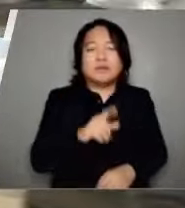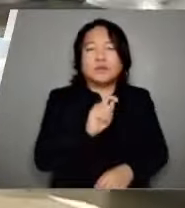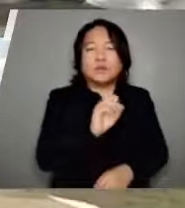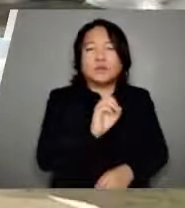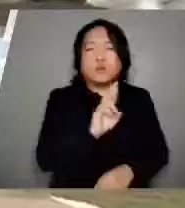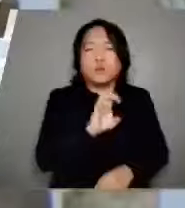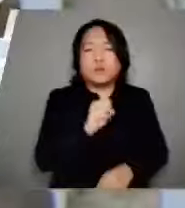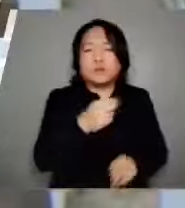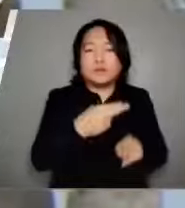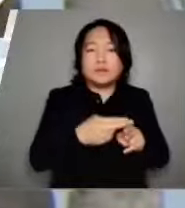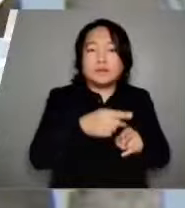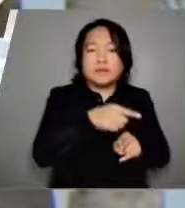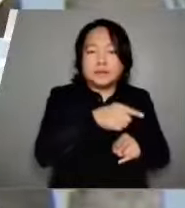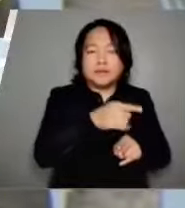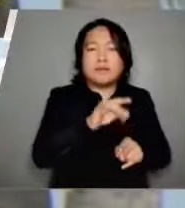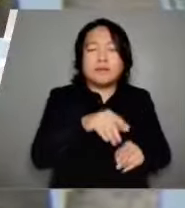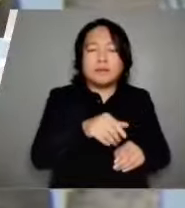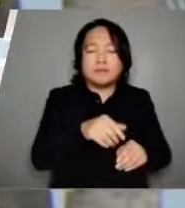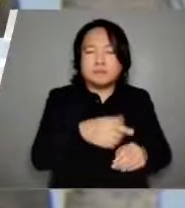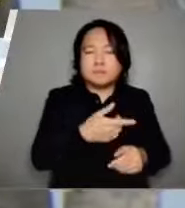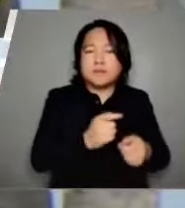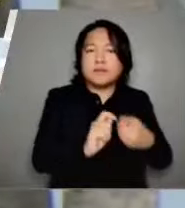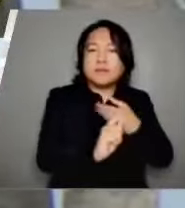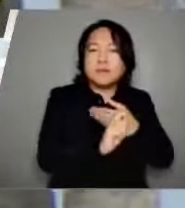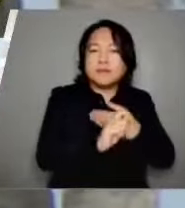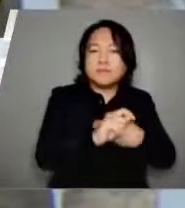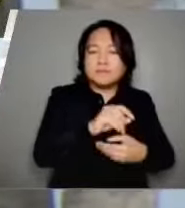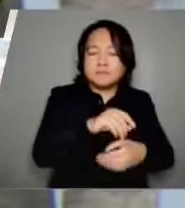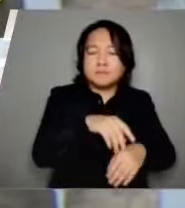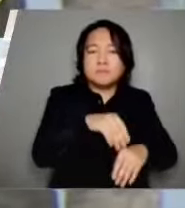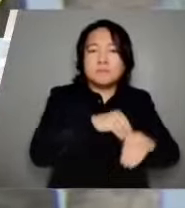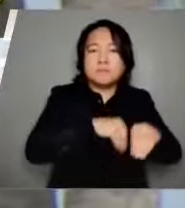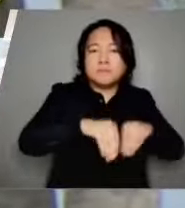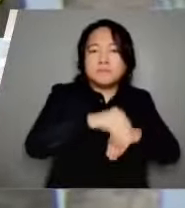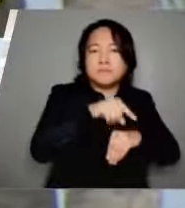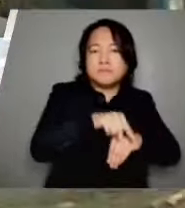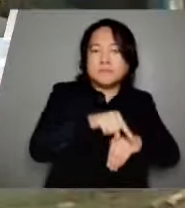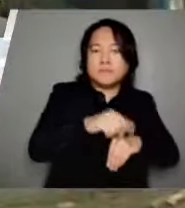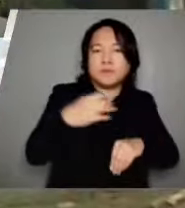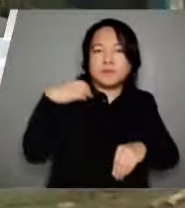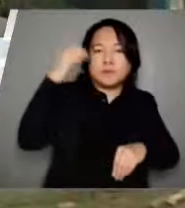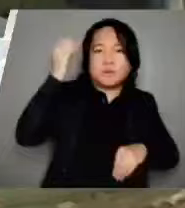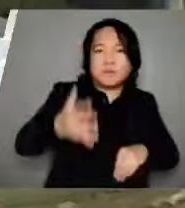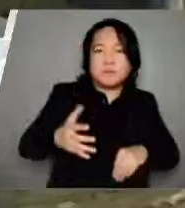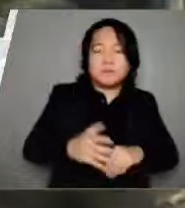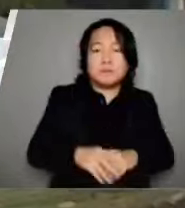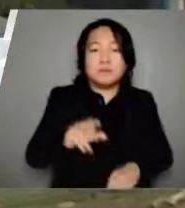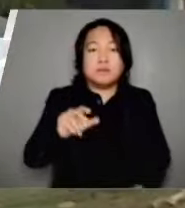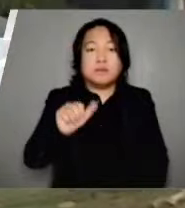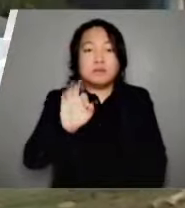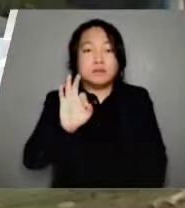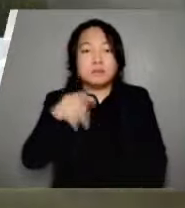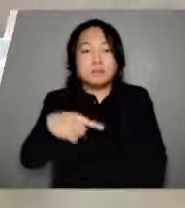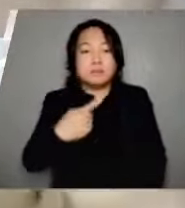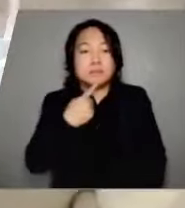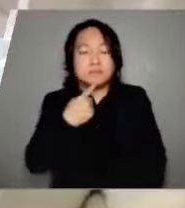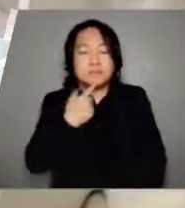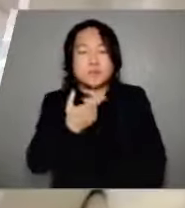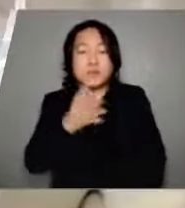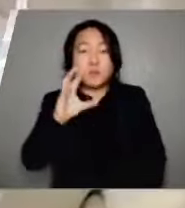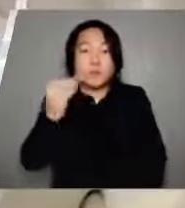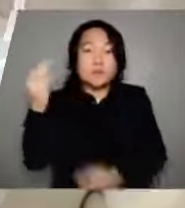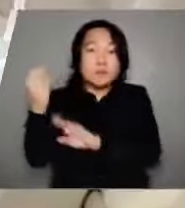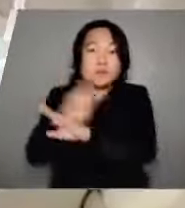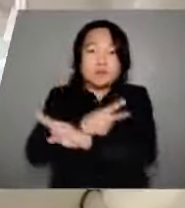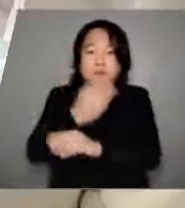Westcom Commander. Hindi masabi ng AFP kung babalik si Carlos at kung siya pa rin ang commander ng Westcom pagbalik.